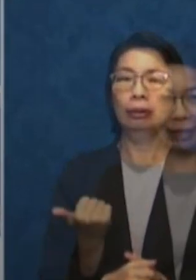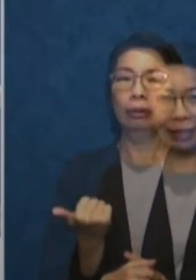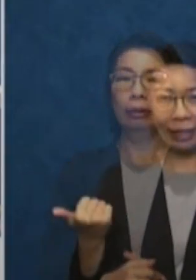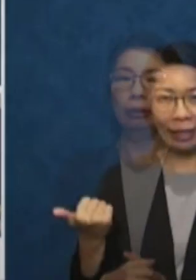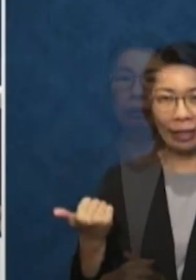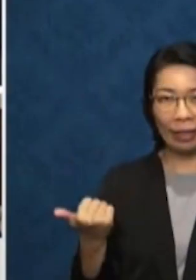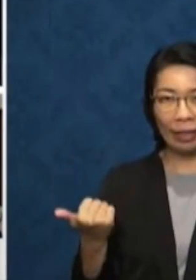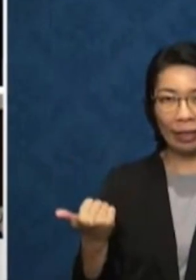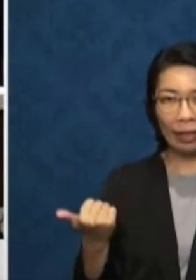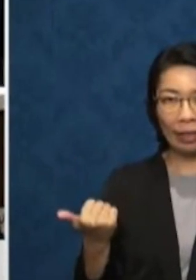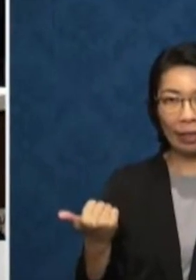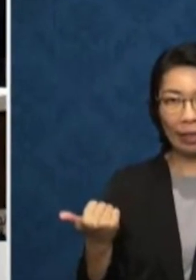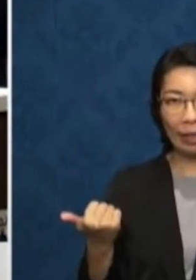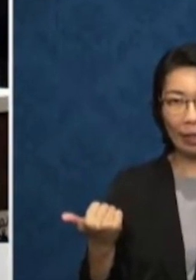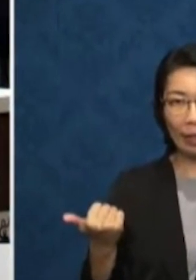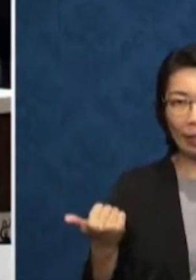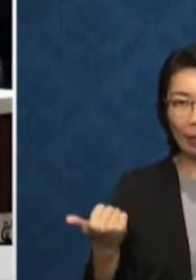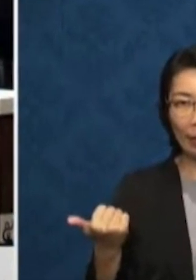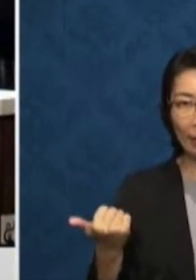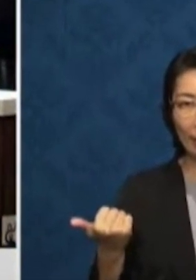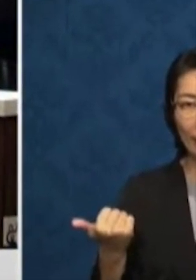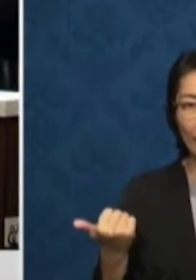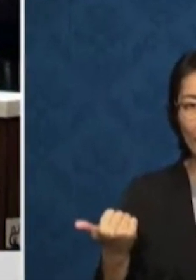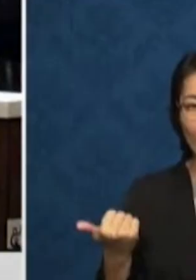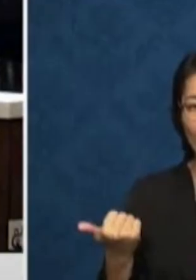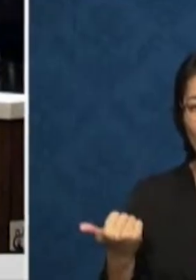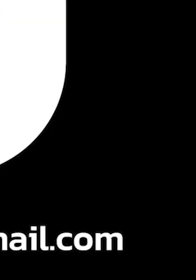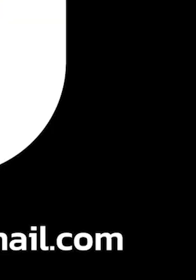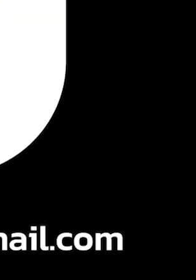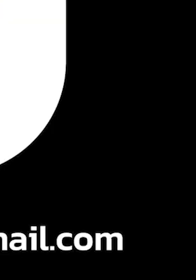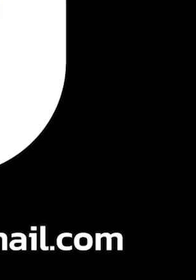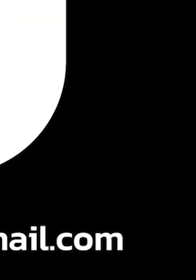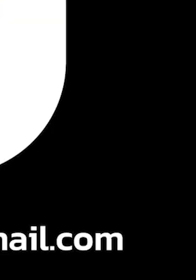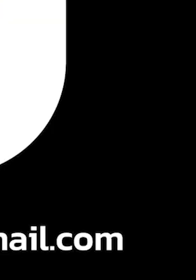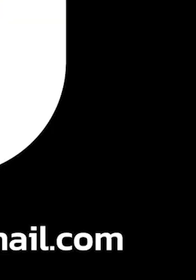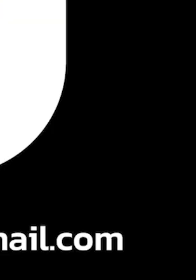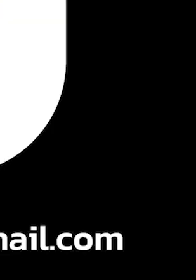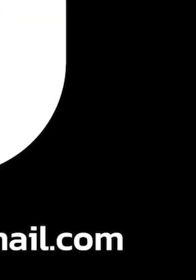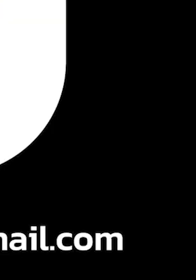สดของพรรคก้าไกลและเข้ามาตอบกระทุถามอื่นได้ในเวลาติด